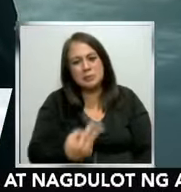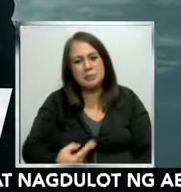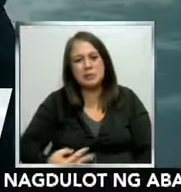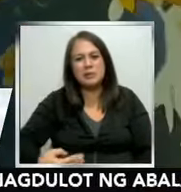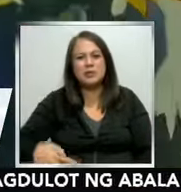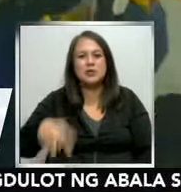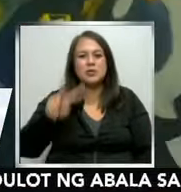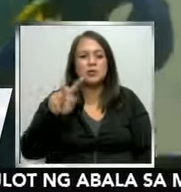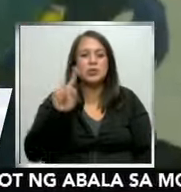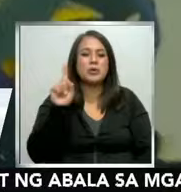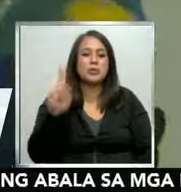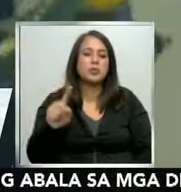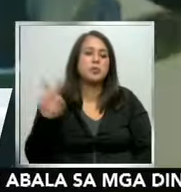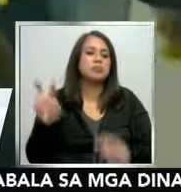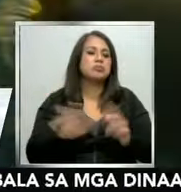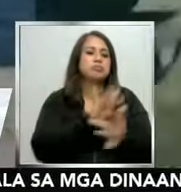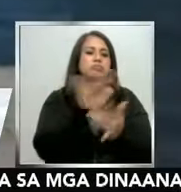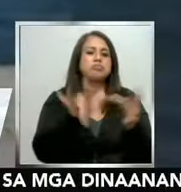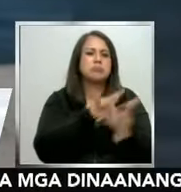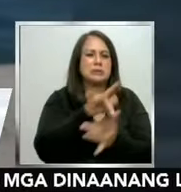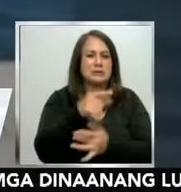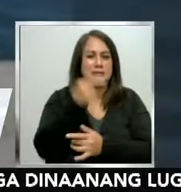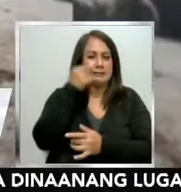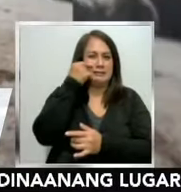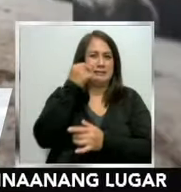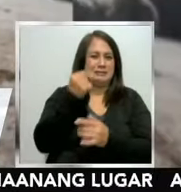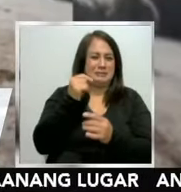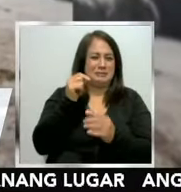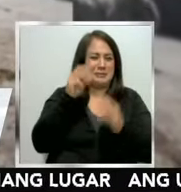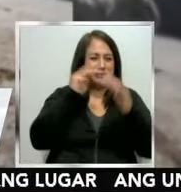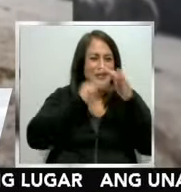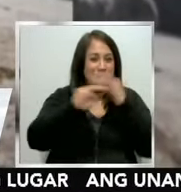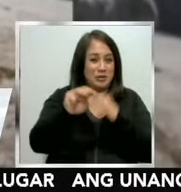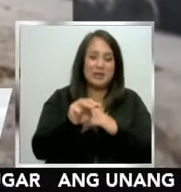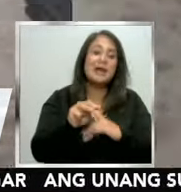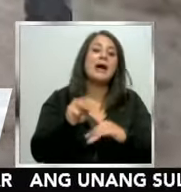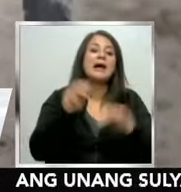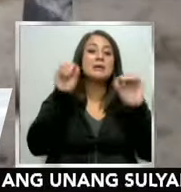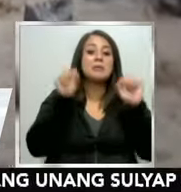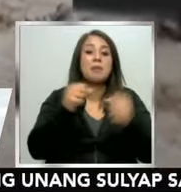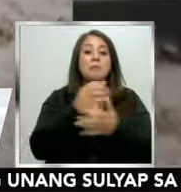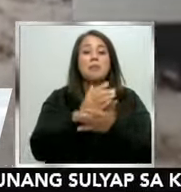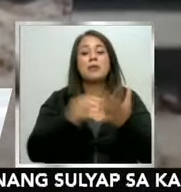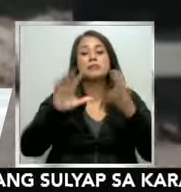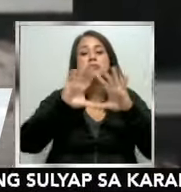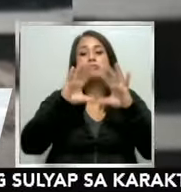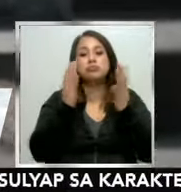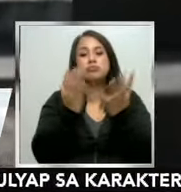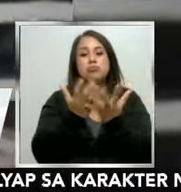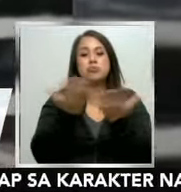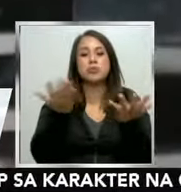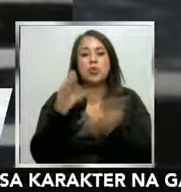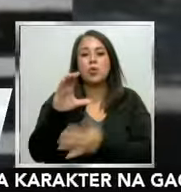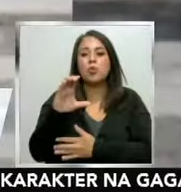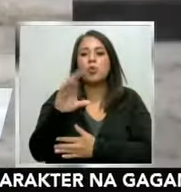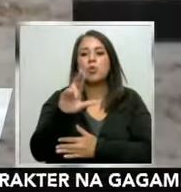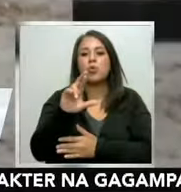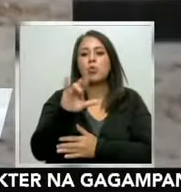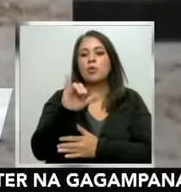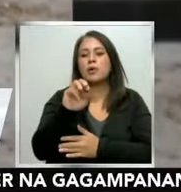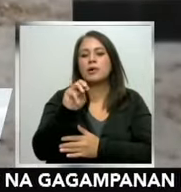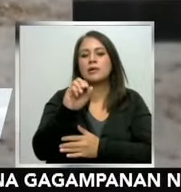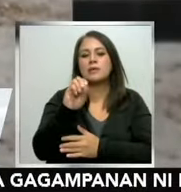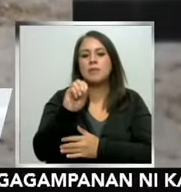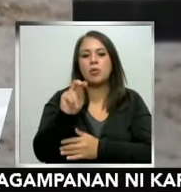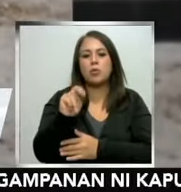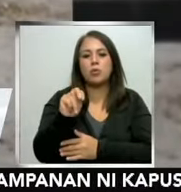tila Mission Impossible. Balak gawing part of your world sa Corimao, Ilocos Norte.